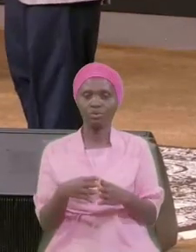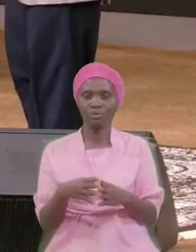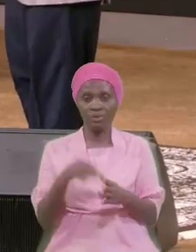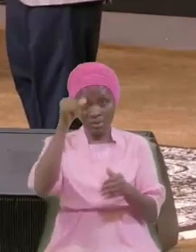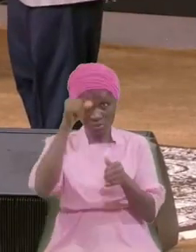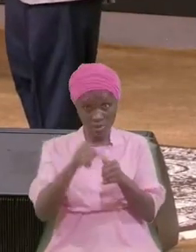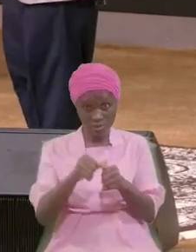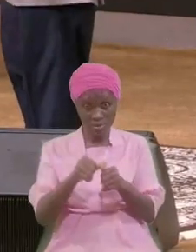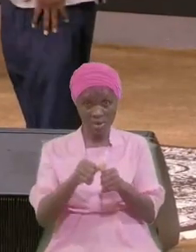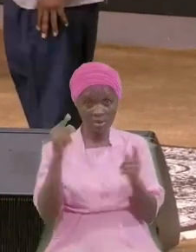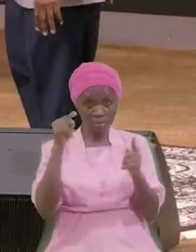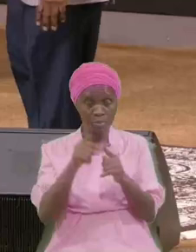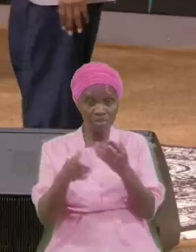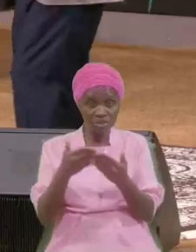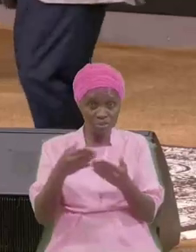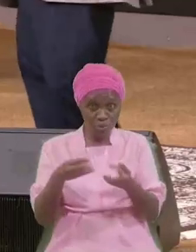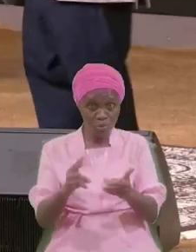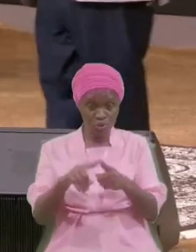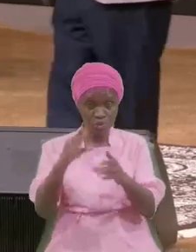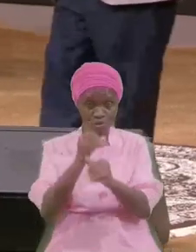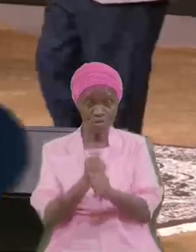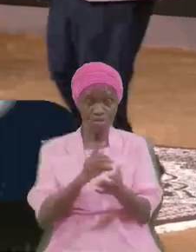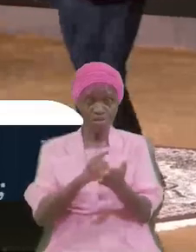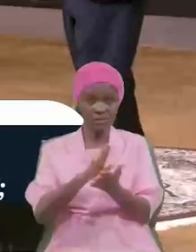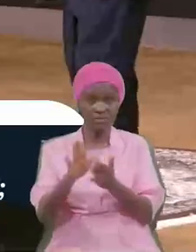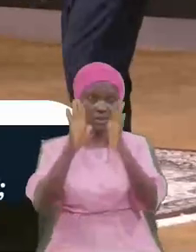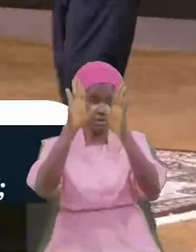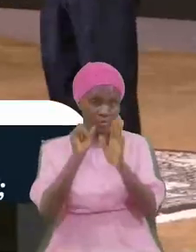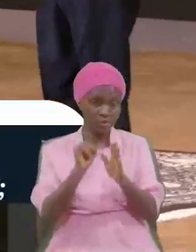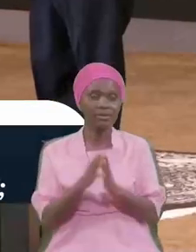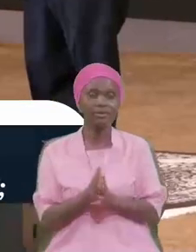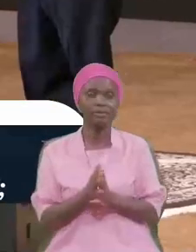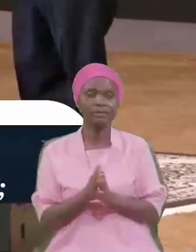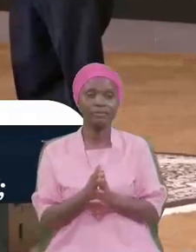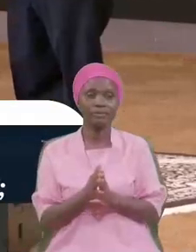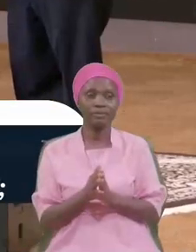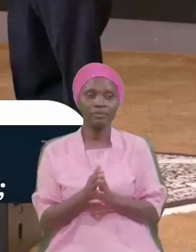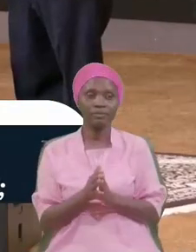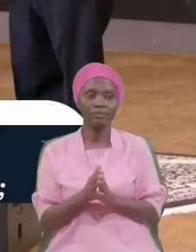prodiges surnaturels. Job 22, verset 21,